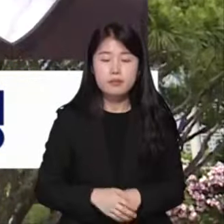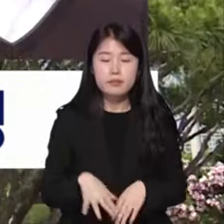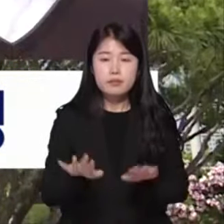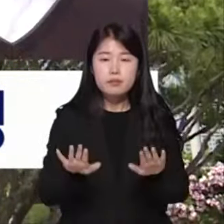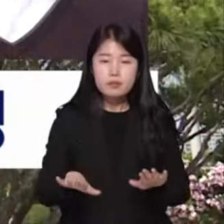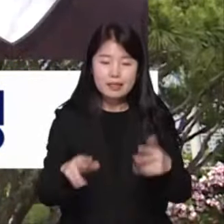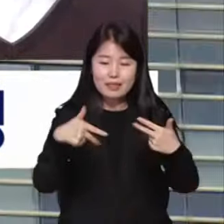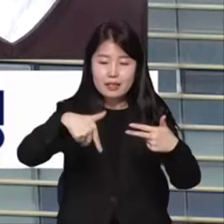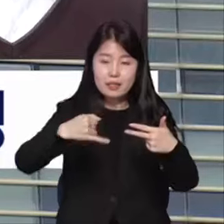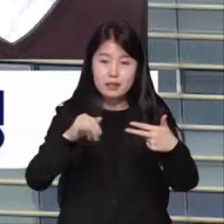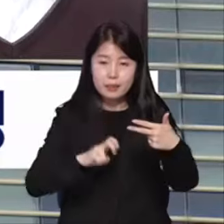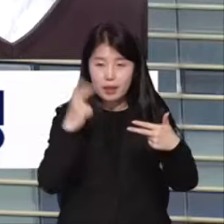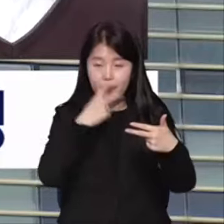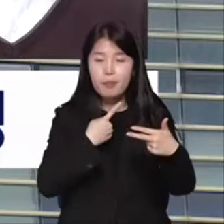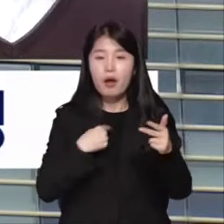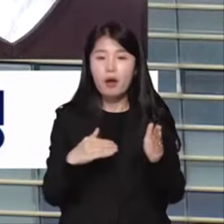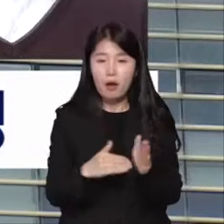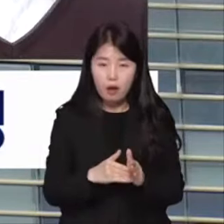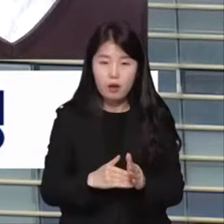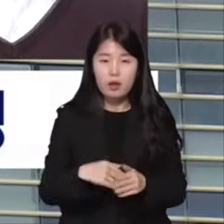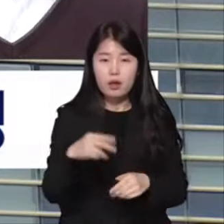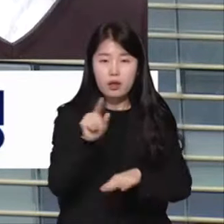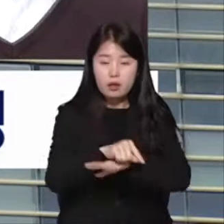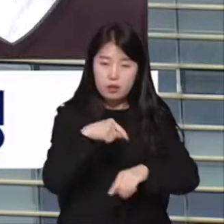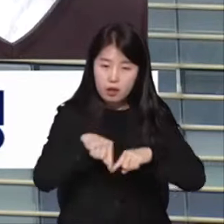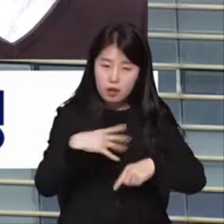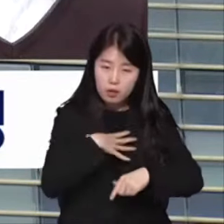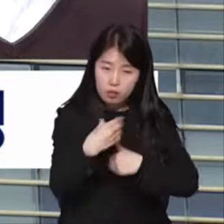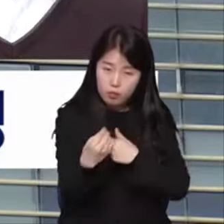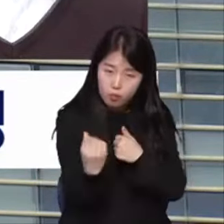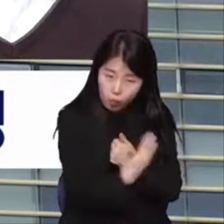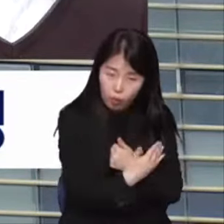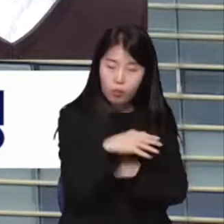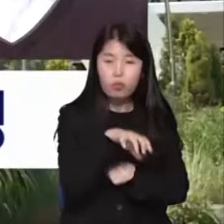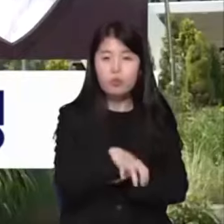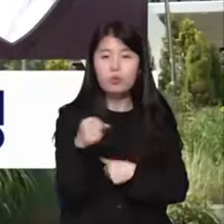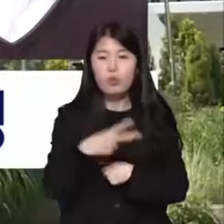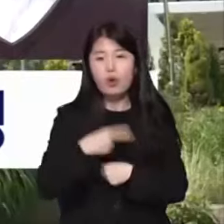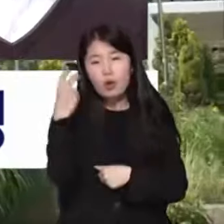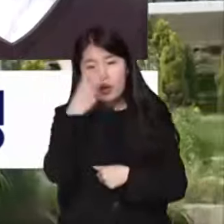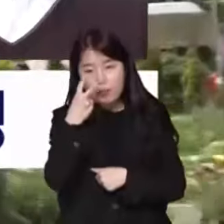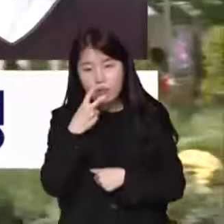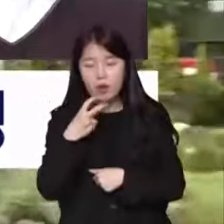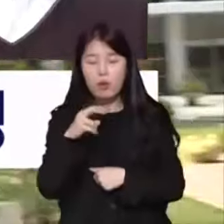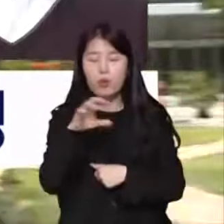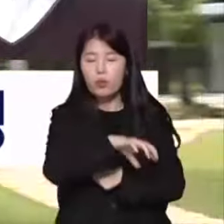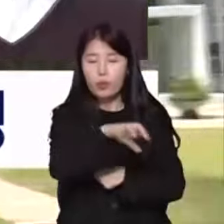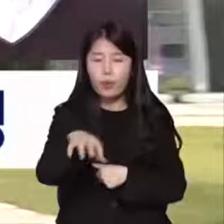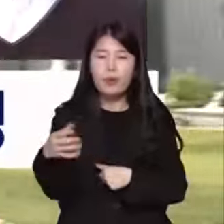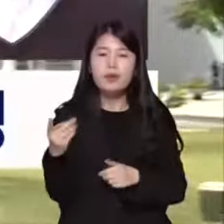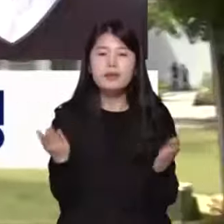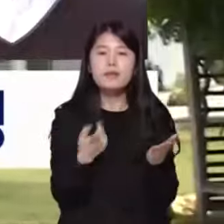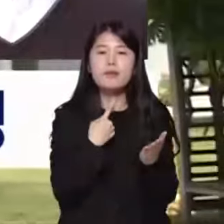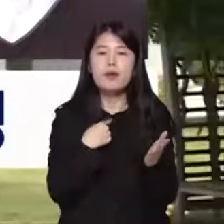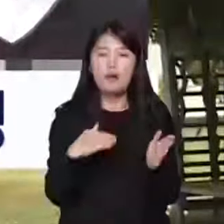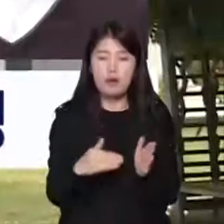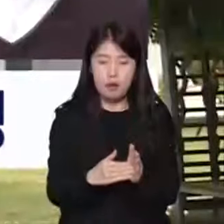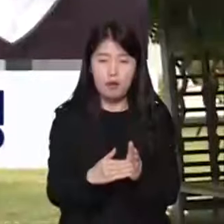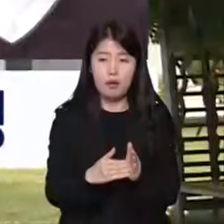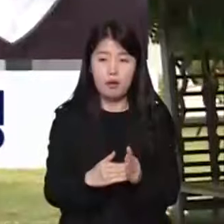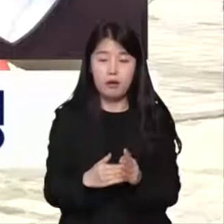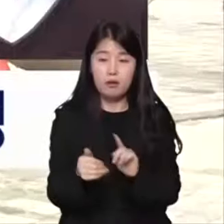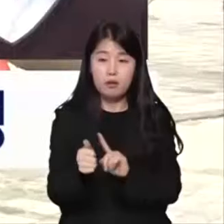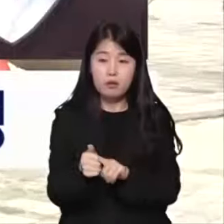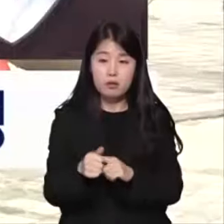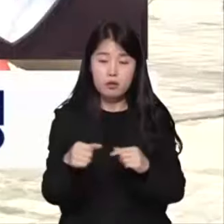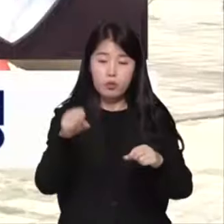공채 출신으로 행정안보감사국, 감찰담당관실, 공공기관 감사국 등을 두루 거쳤습니다. 임 위원장은